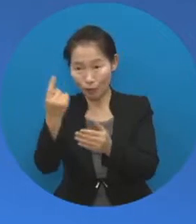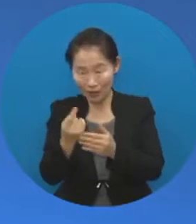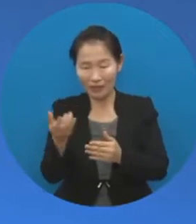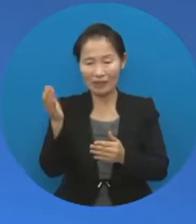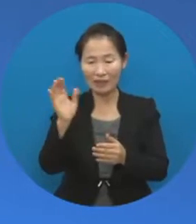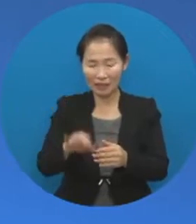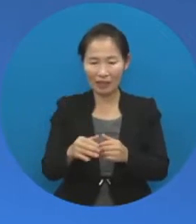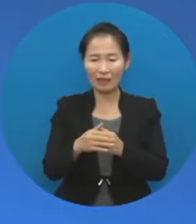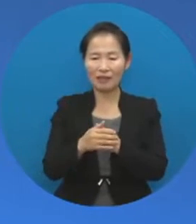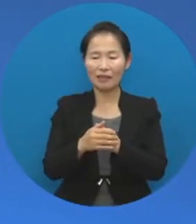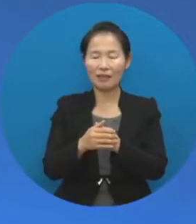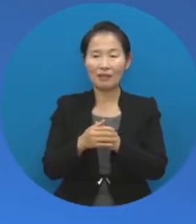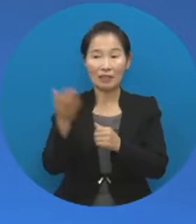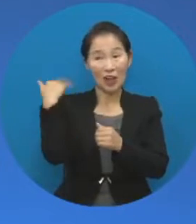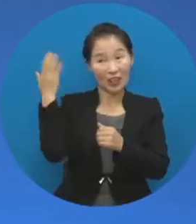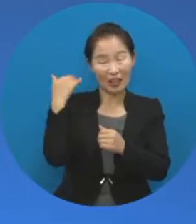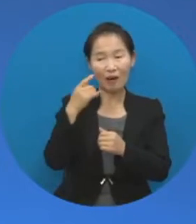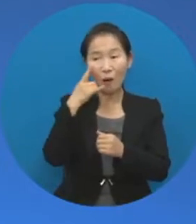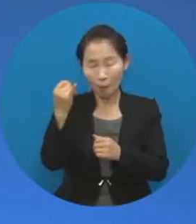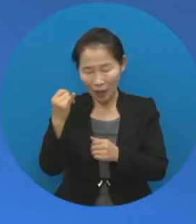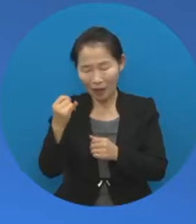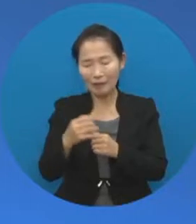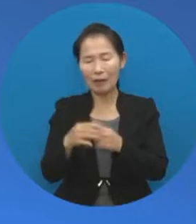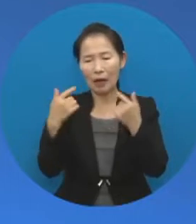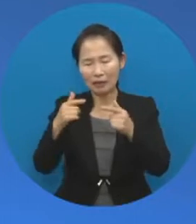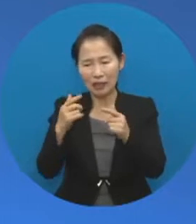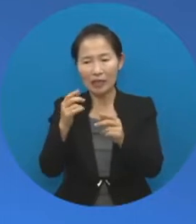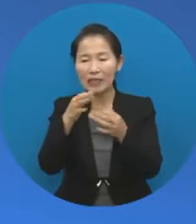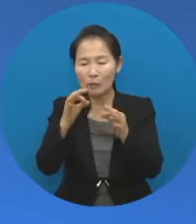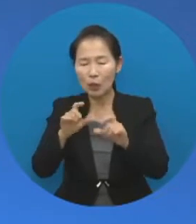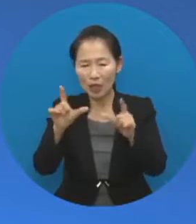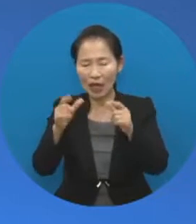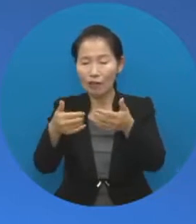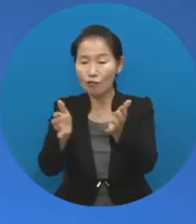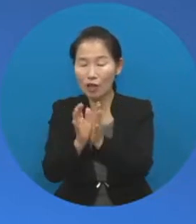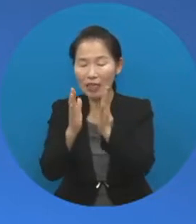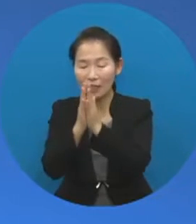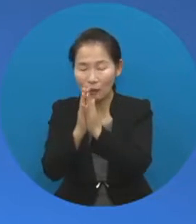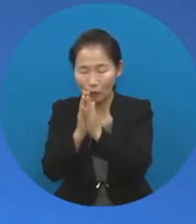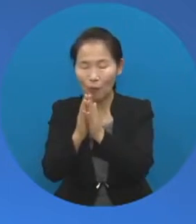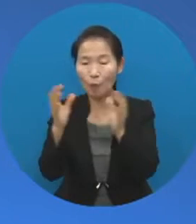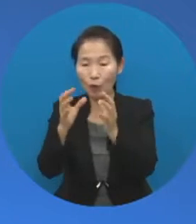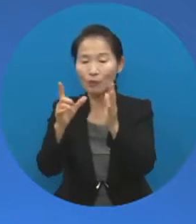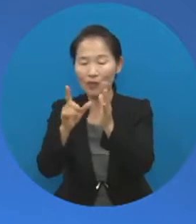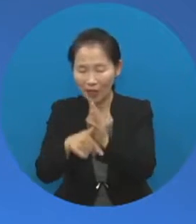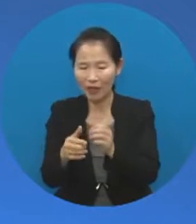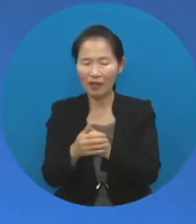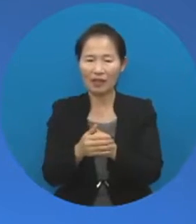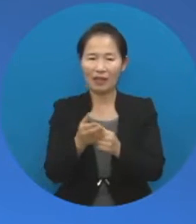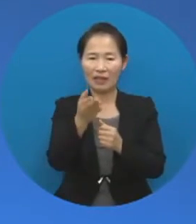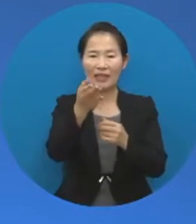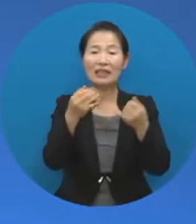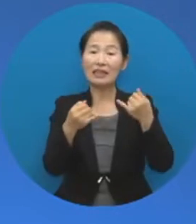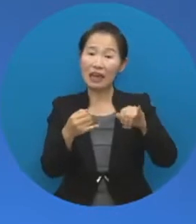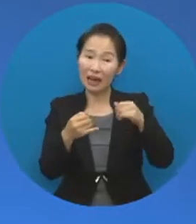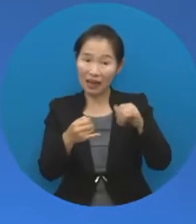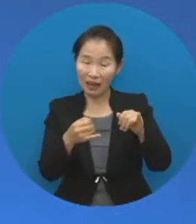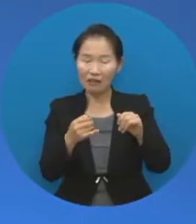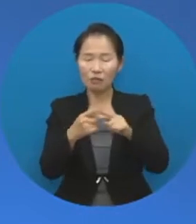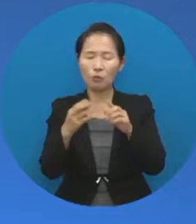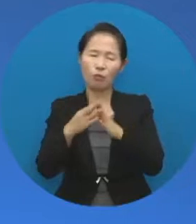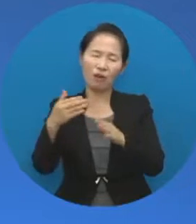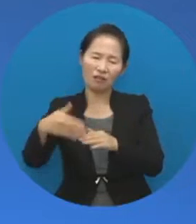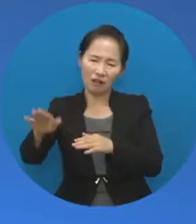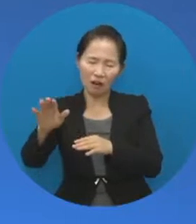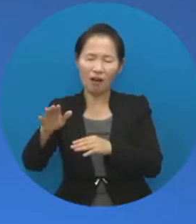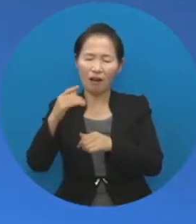제목을 내놓으셨는데 엄마의 마지막 기도 제목이 제가 교회에 나가서 하나님을 만났으면 좋겠다고